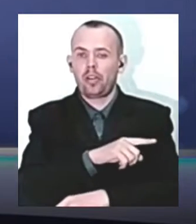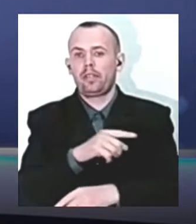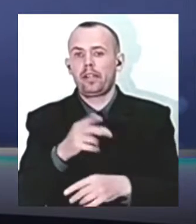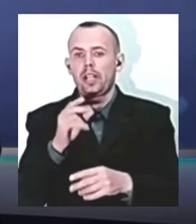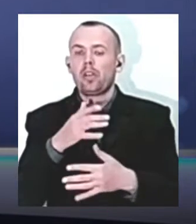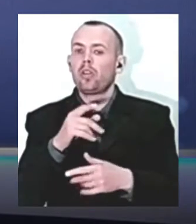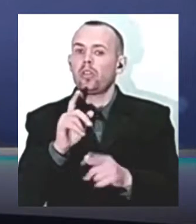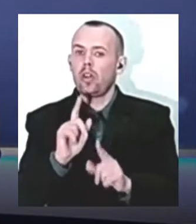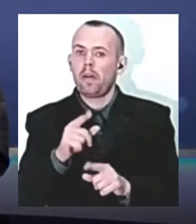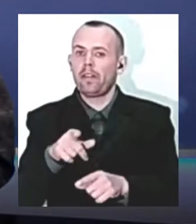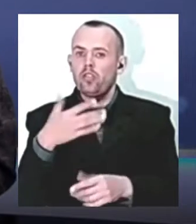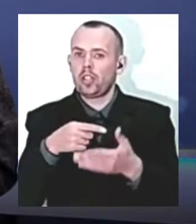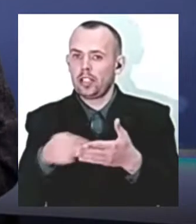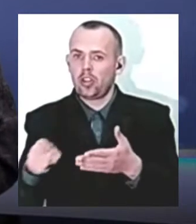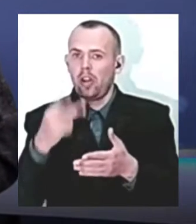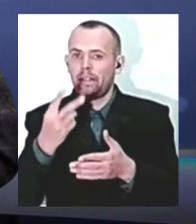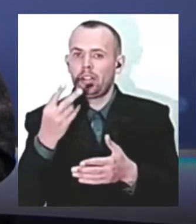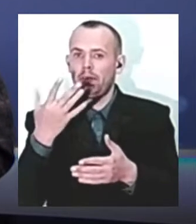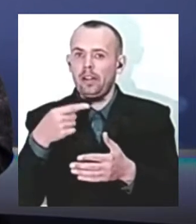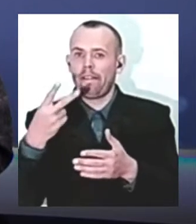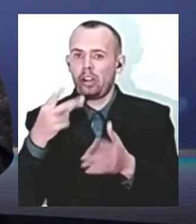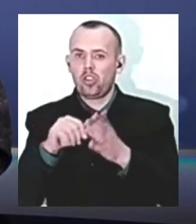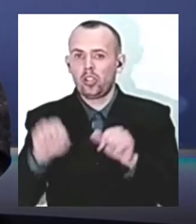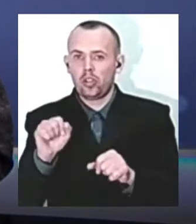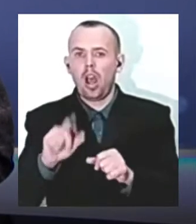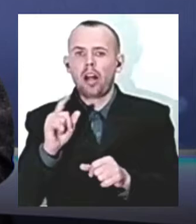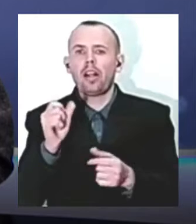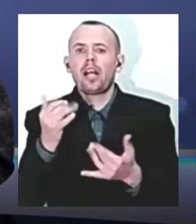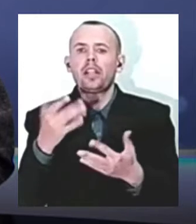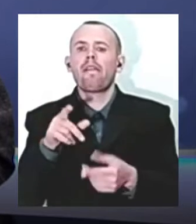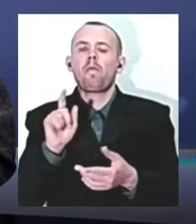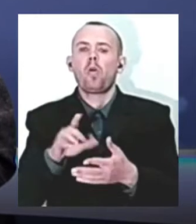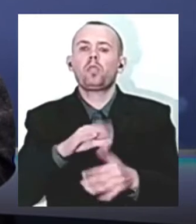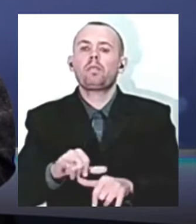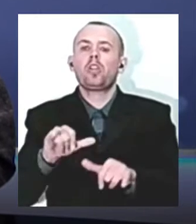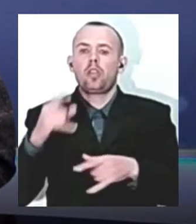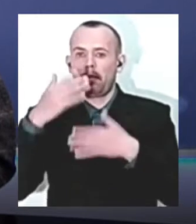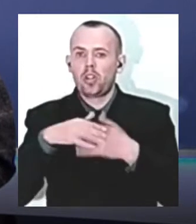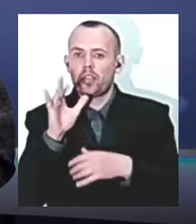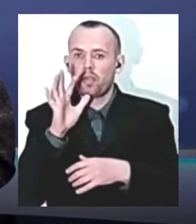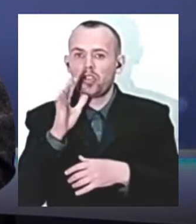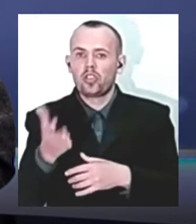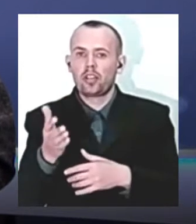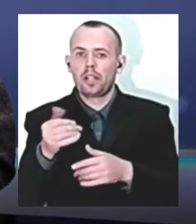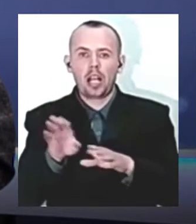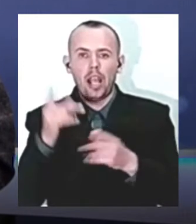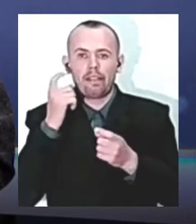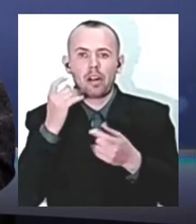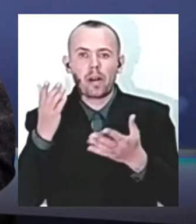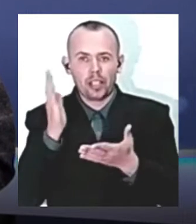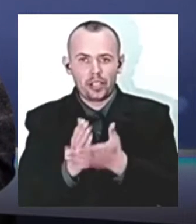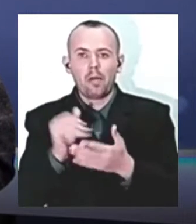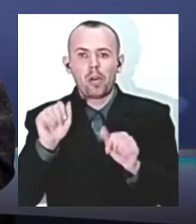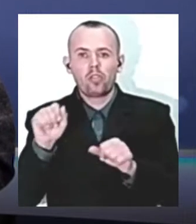вже зазначили 25-26 тонн, але наскільки вона може збільшитись найближчим часом? Така інформація є? Можливо, є якісь прогнози